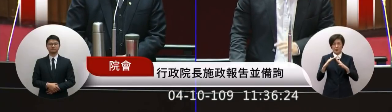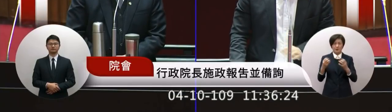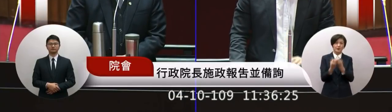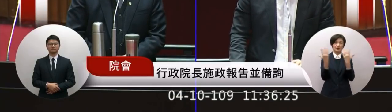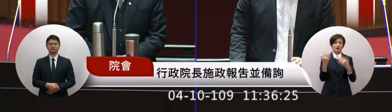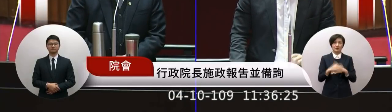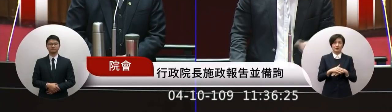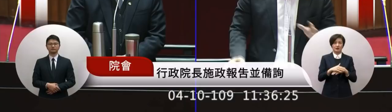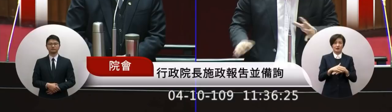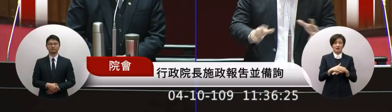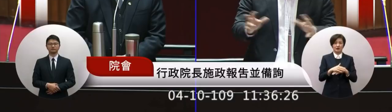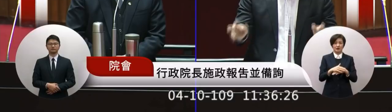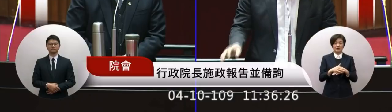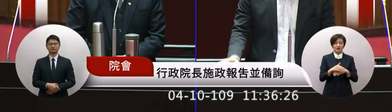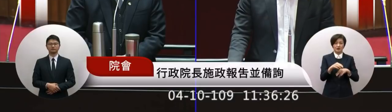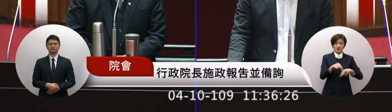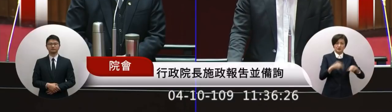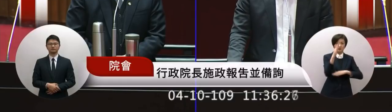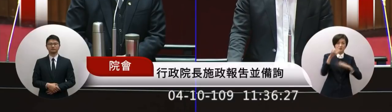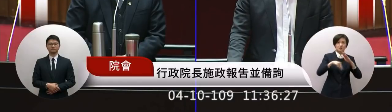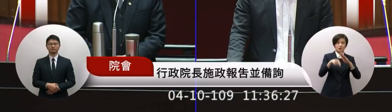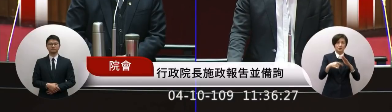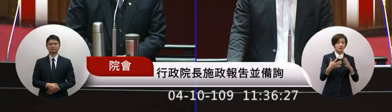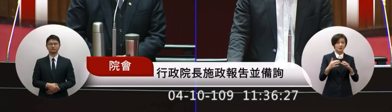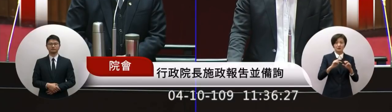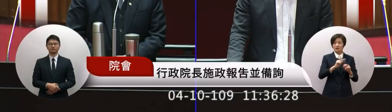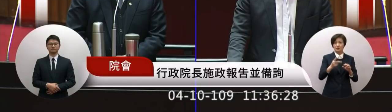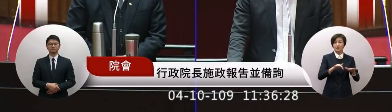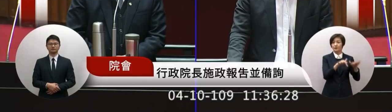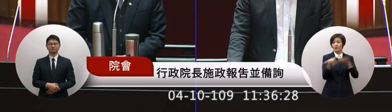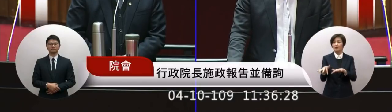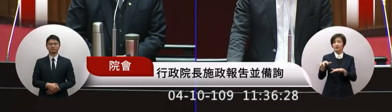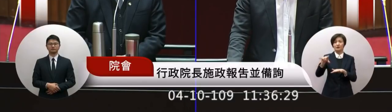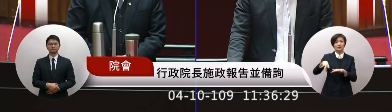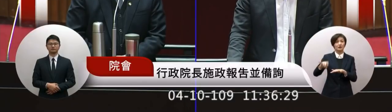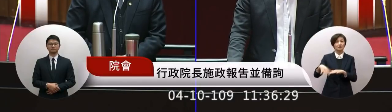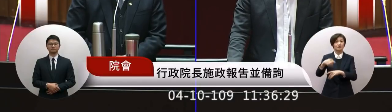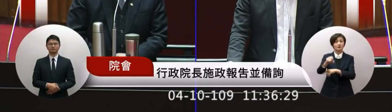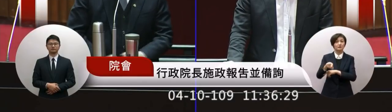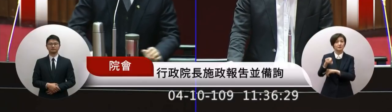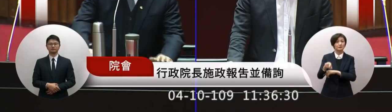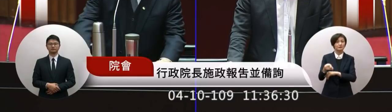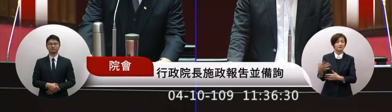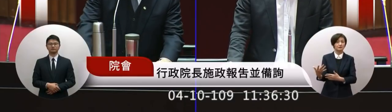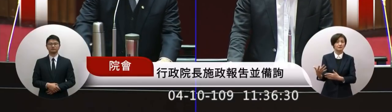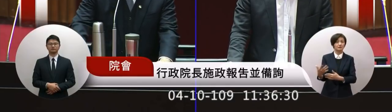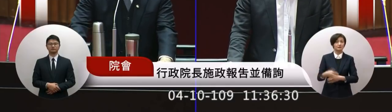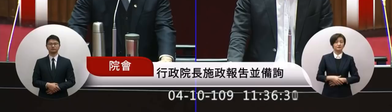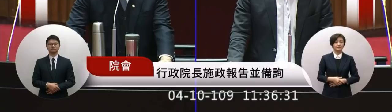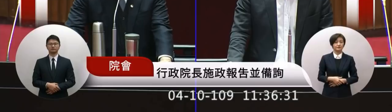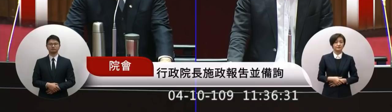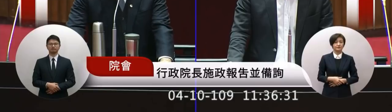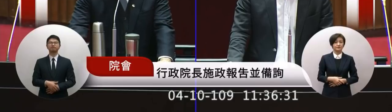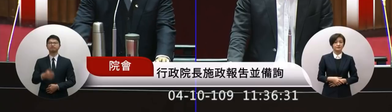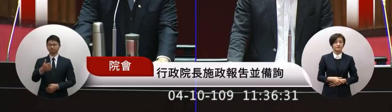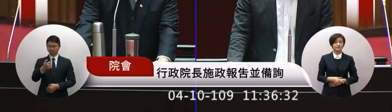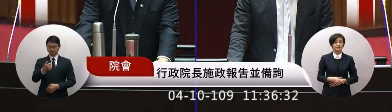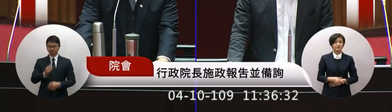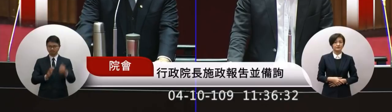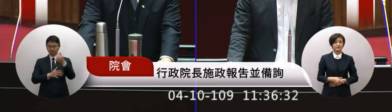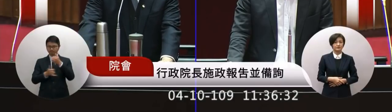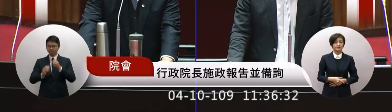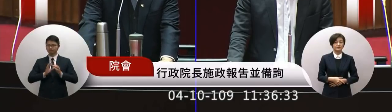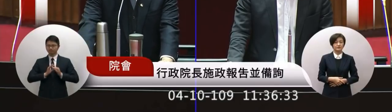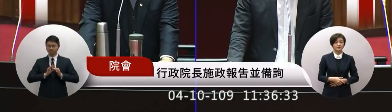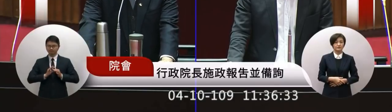咱行政院可能会走去对办公，还是讲用遐什么形式办公？ 啊，多谢委员关心。